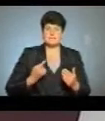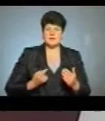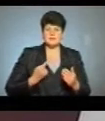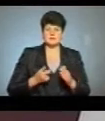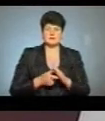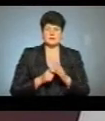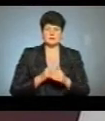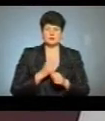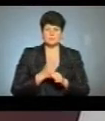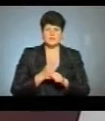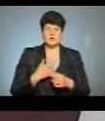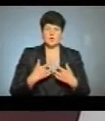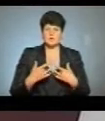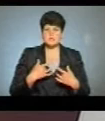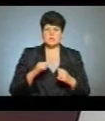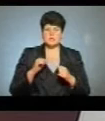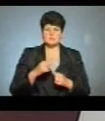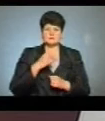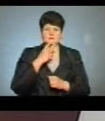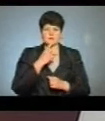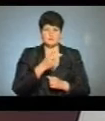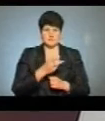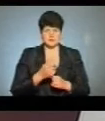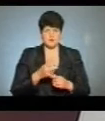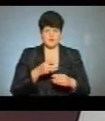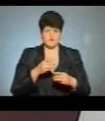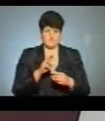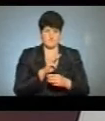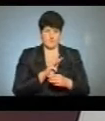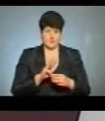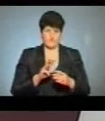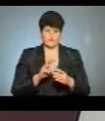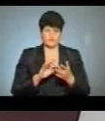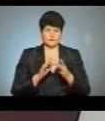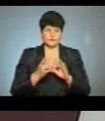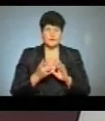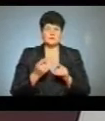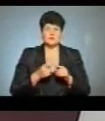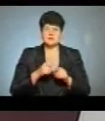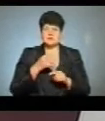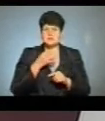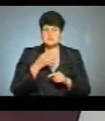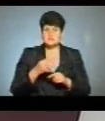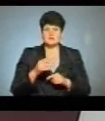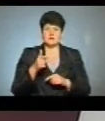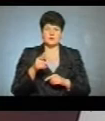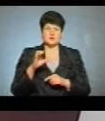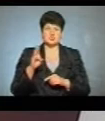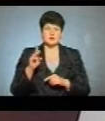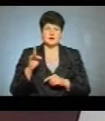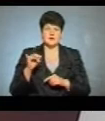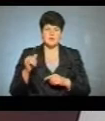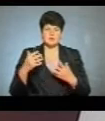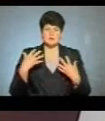влаштували концерти, які можна переглянути онлайн. Про це розповів начальник обласного управління культури Григорій Шергей. Тернопільський